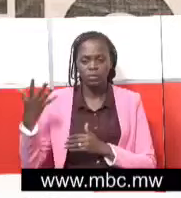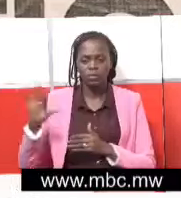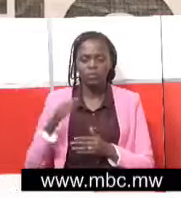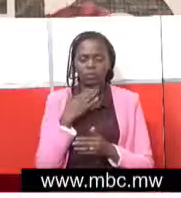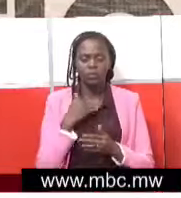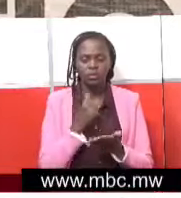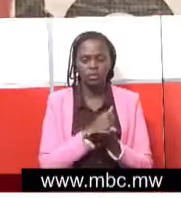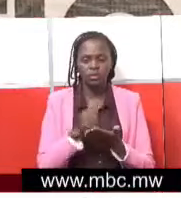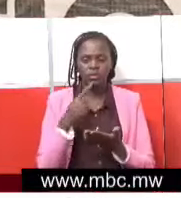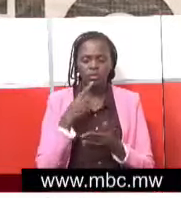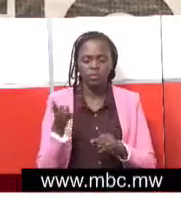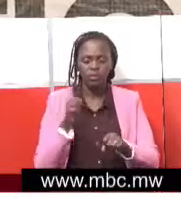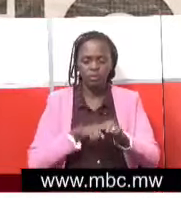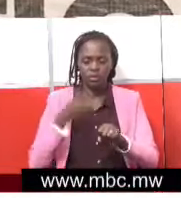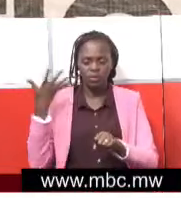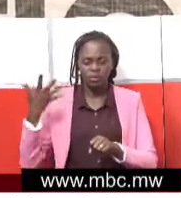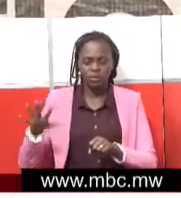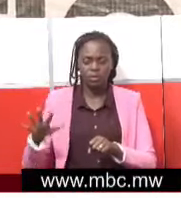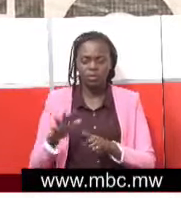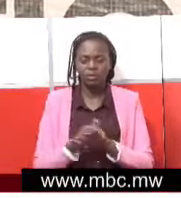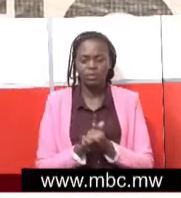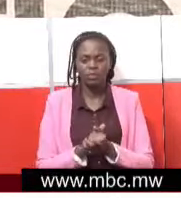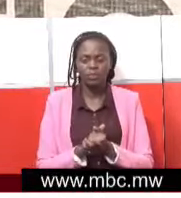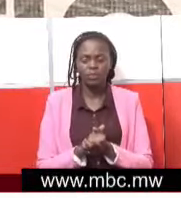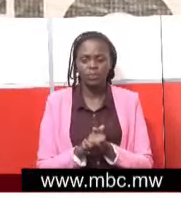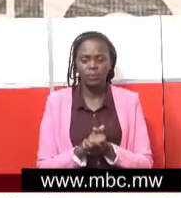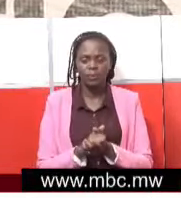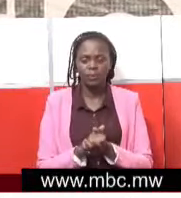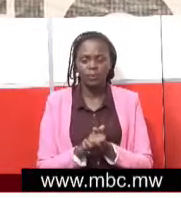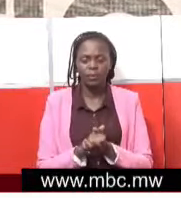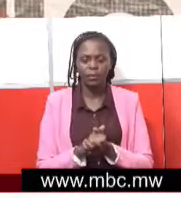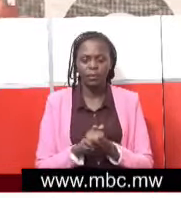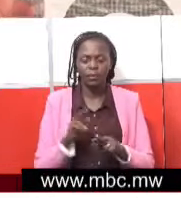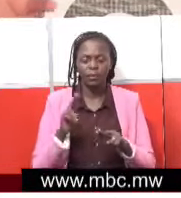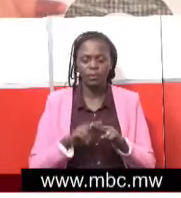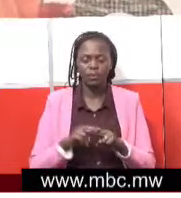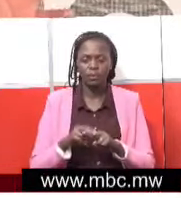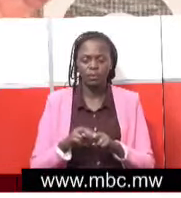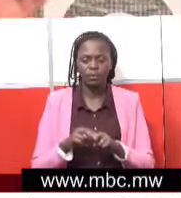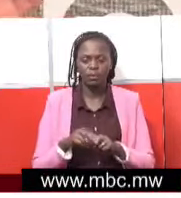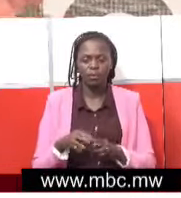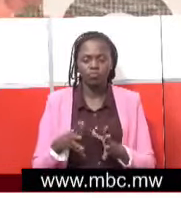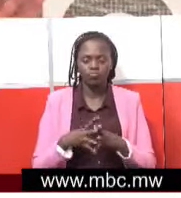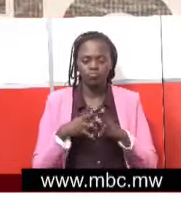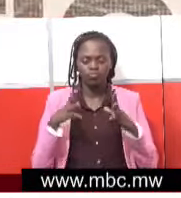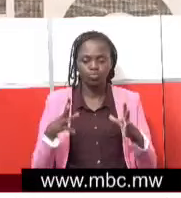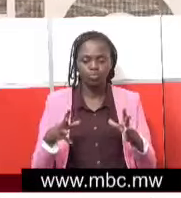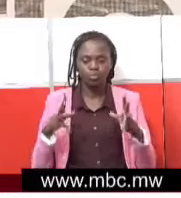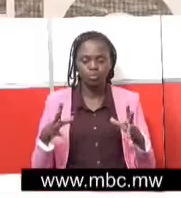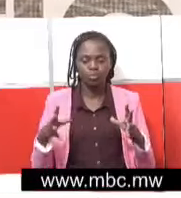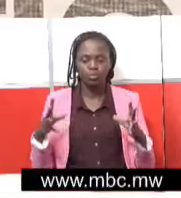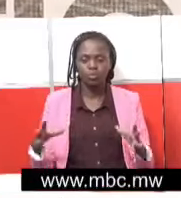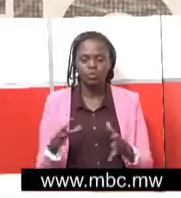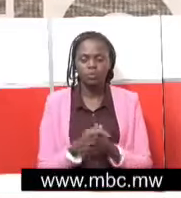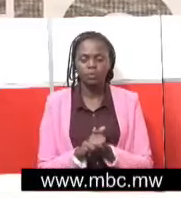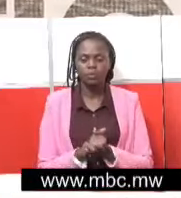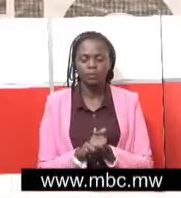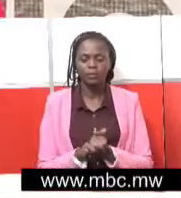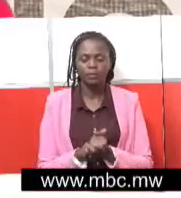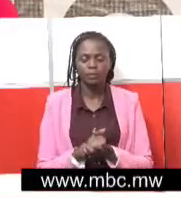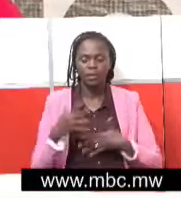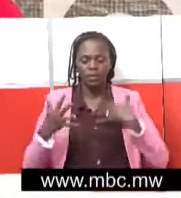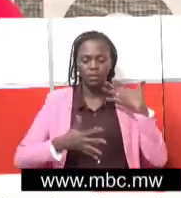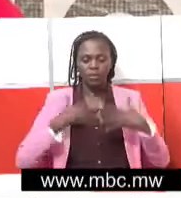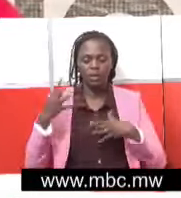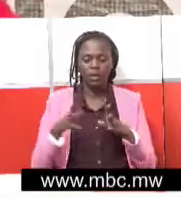kuti next time you come here you should say the space is growing bigger and bigger. Takuombera